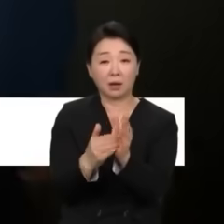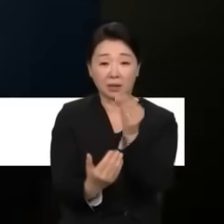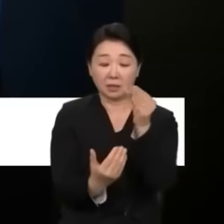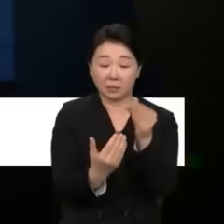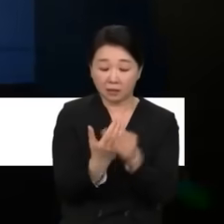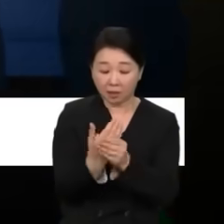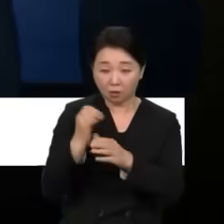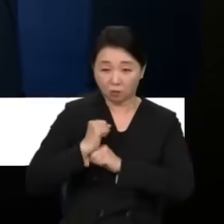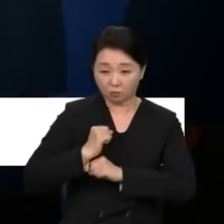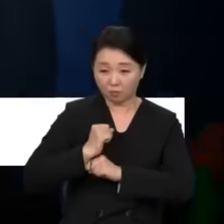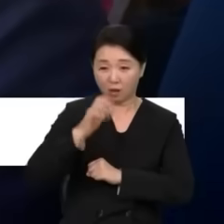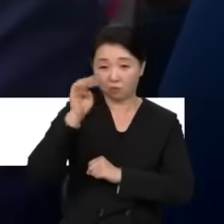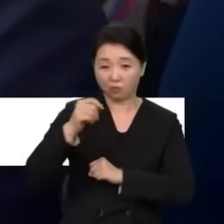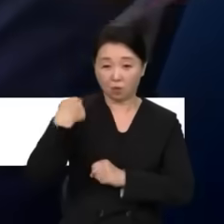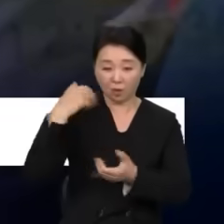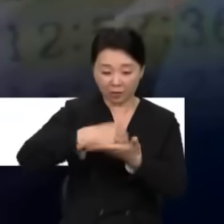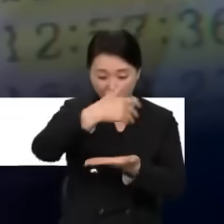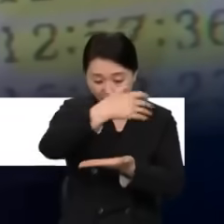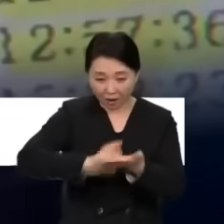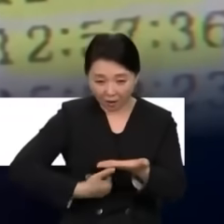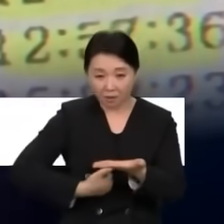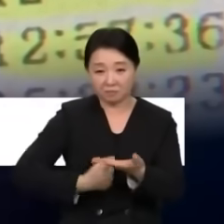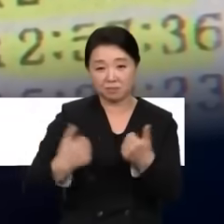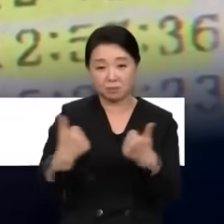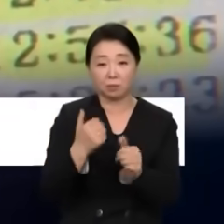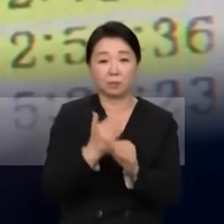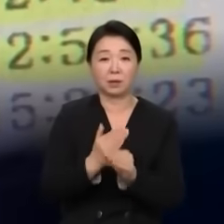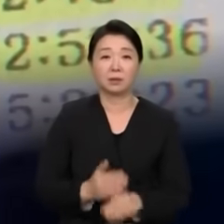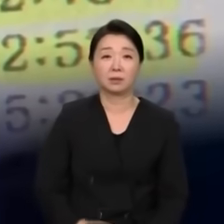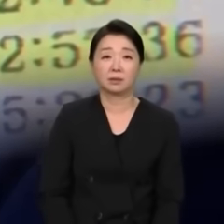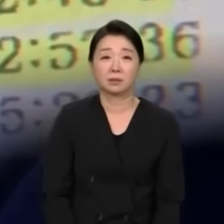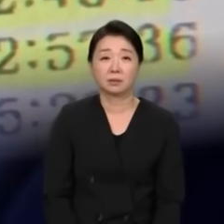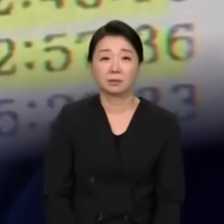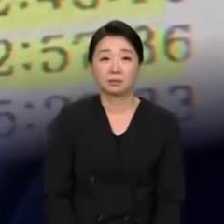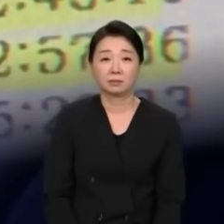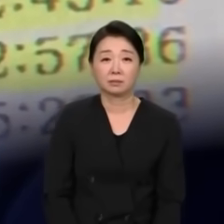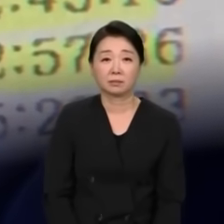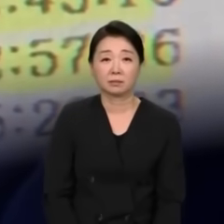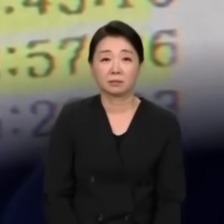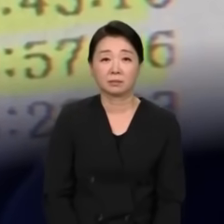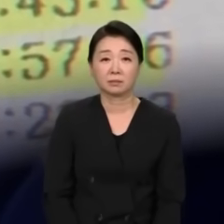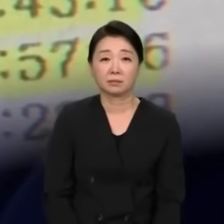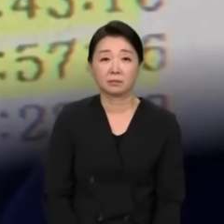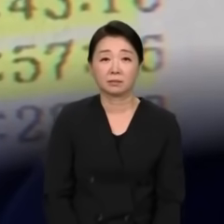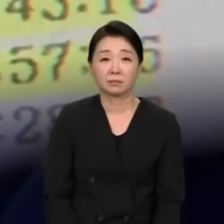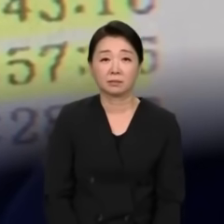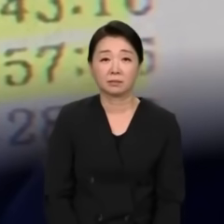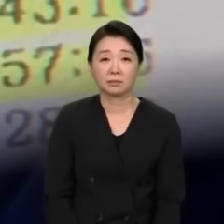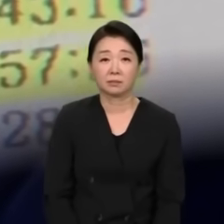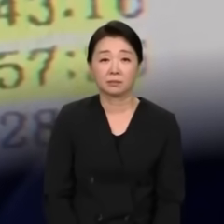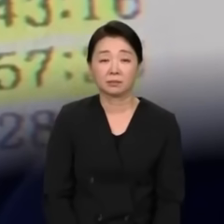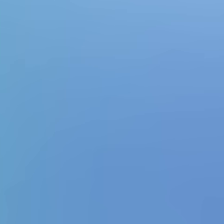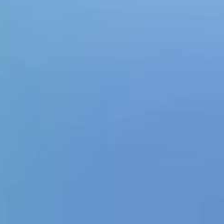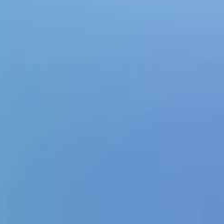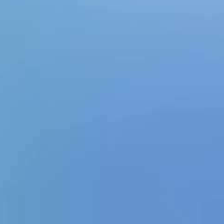국방부로 회수하기 위한 방안을 본격적으로 논의하기 시작한 겁니다. JTBC 김민관입니다.